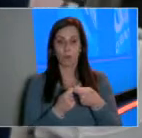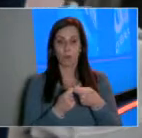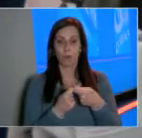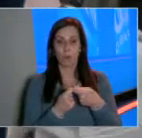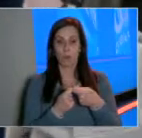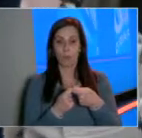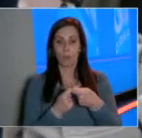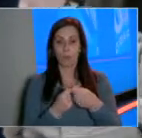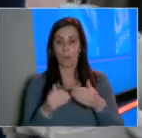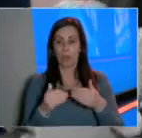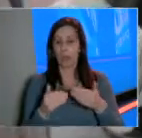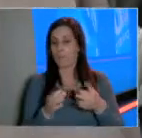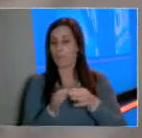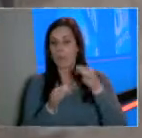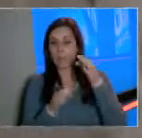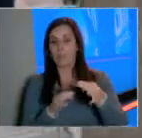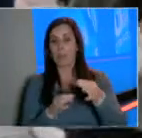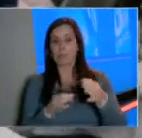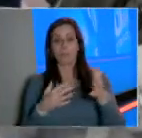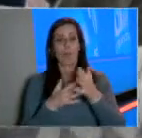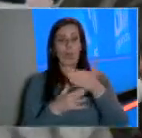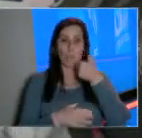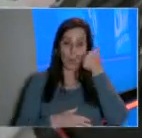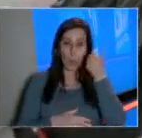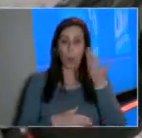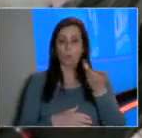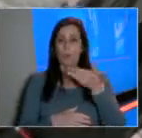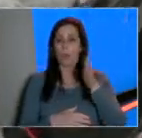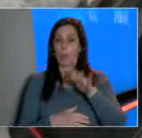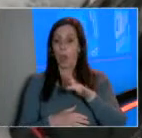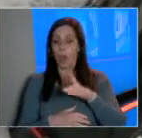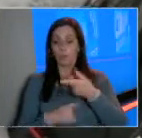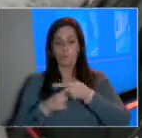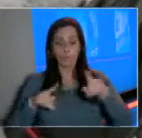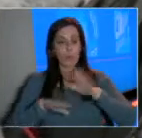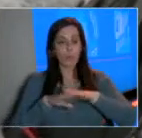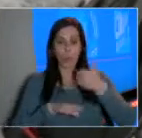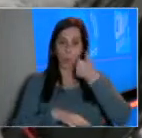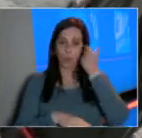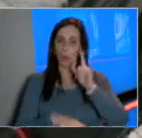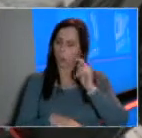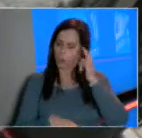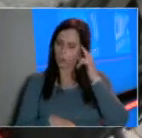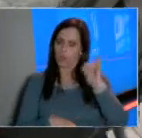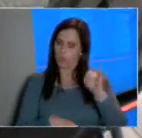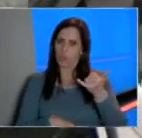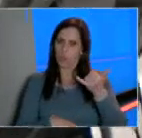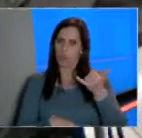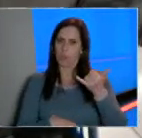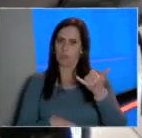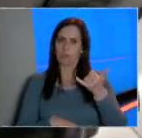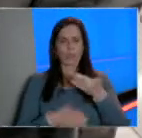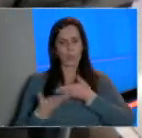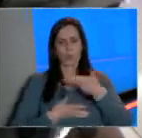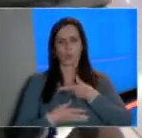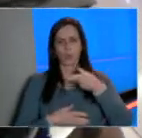לקידום הפריפריה, בגרויות, גם המסלולים של הבגרויות, אני חושבת שכן, יש לזה